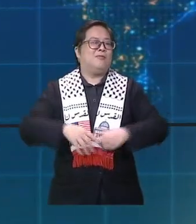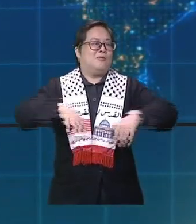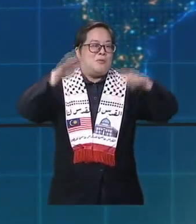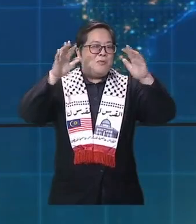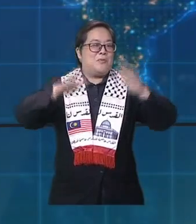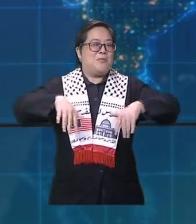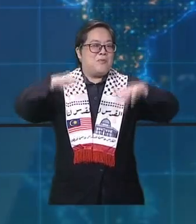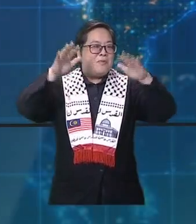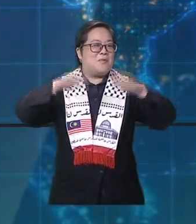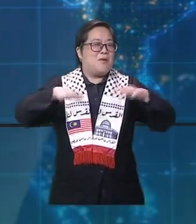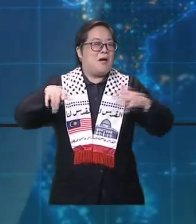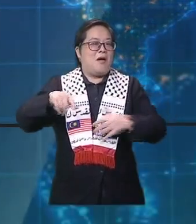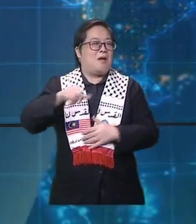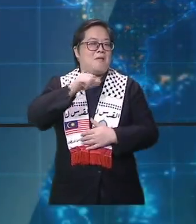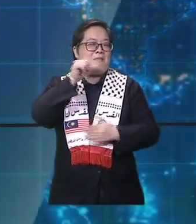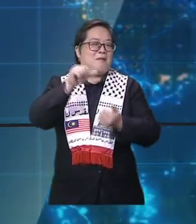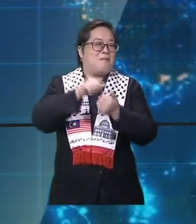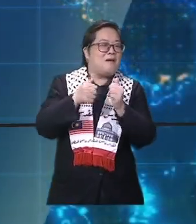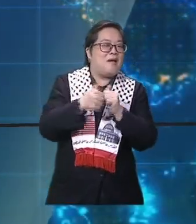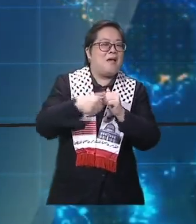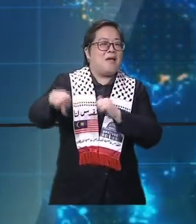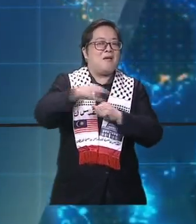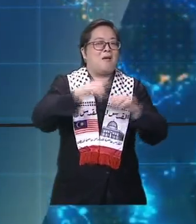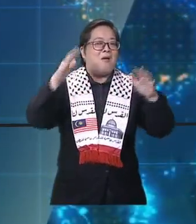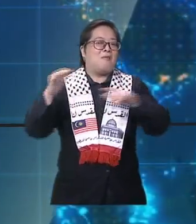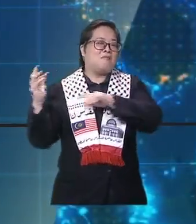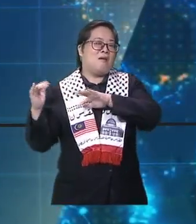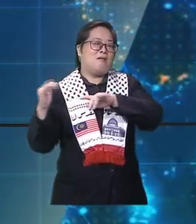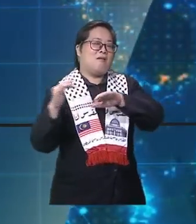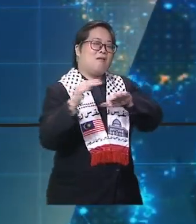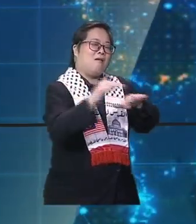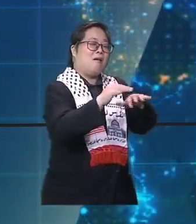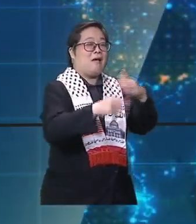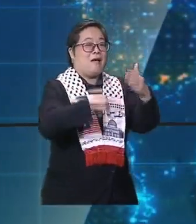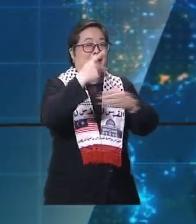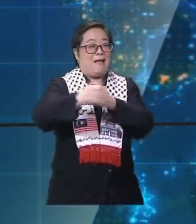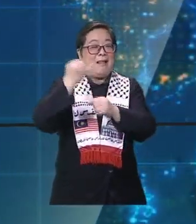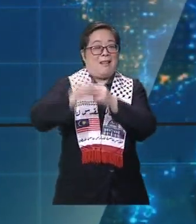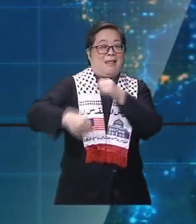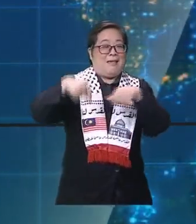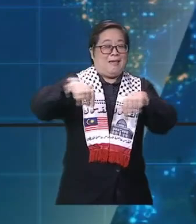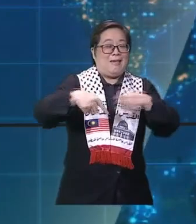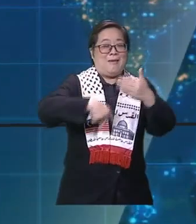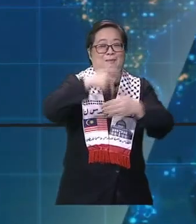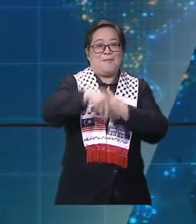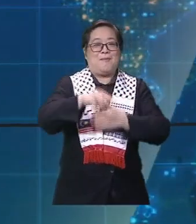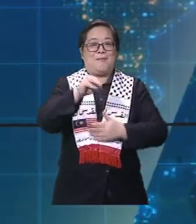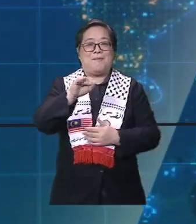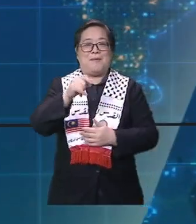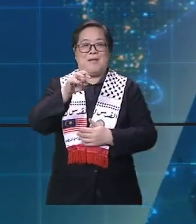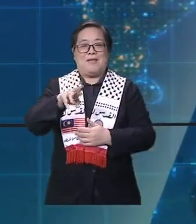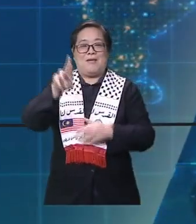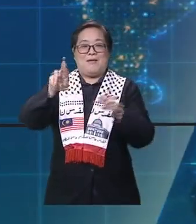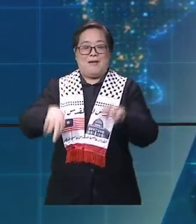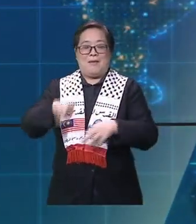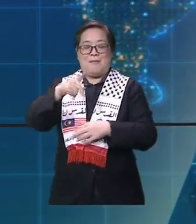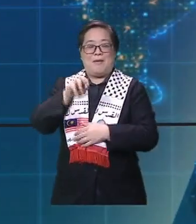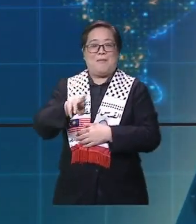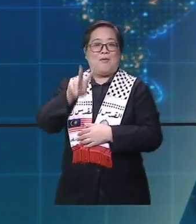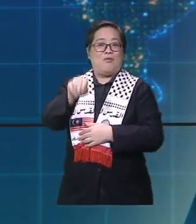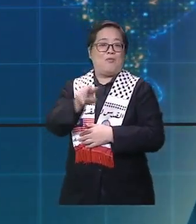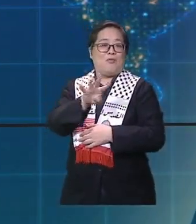Walaupun dalam keadaan hujan renyai, ia tidak menjejaskan kehadiran pengunjung ke hari terakhir Program Madani Rakyat